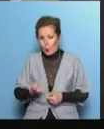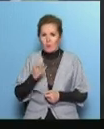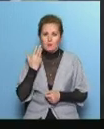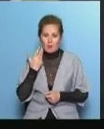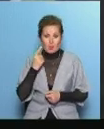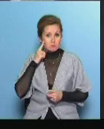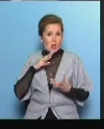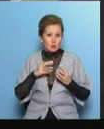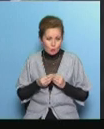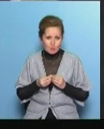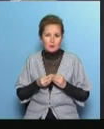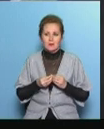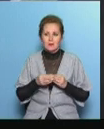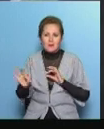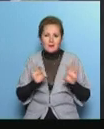сути, охотятся